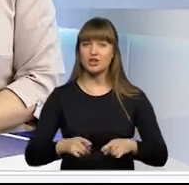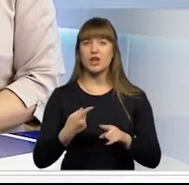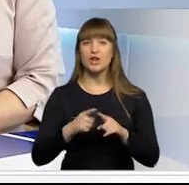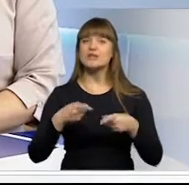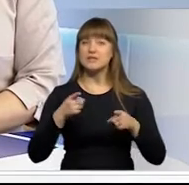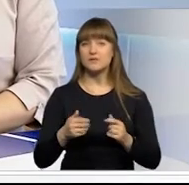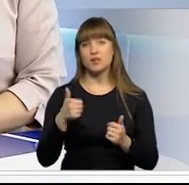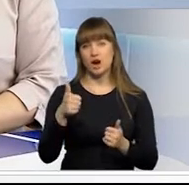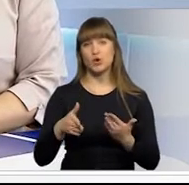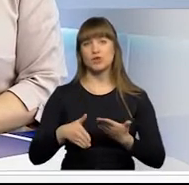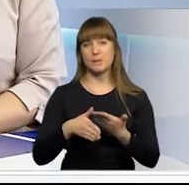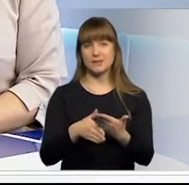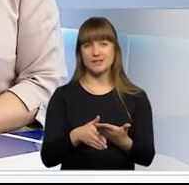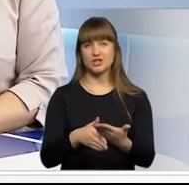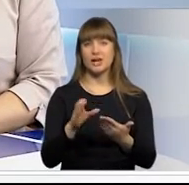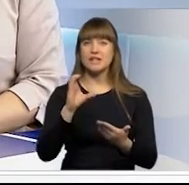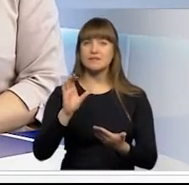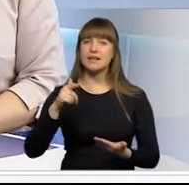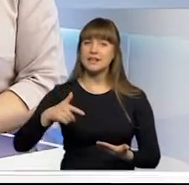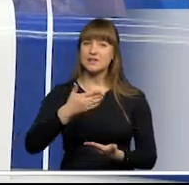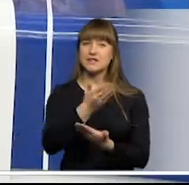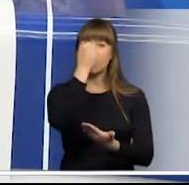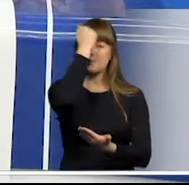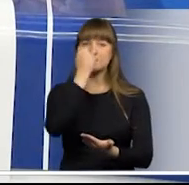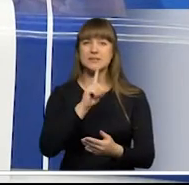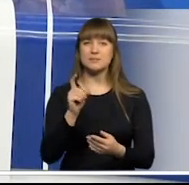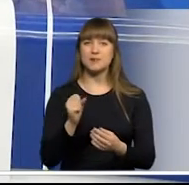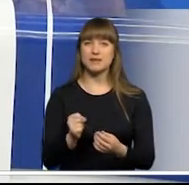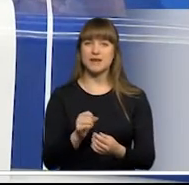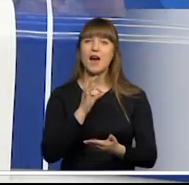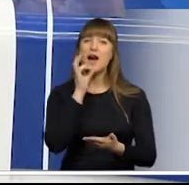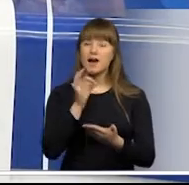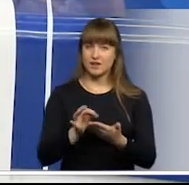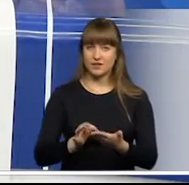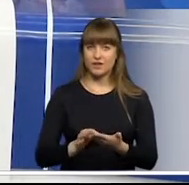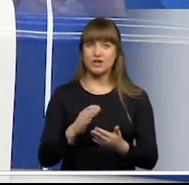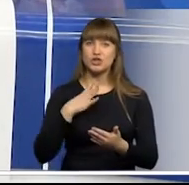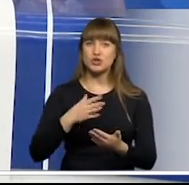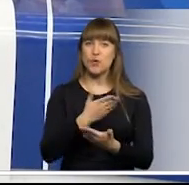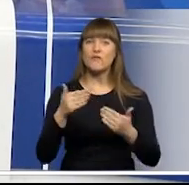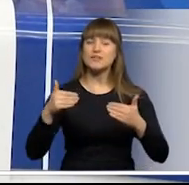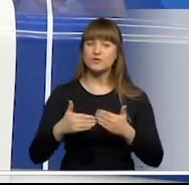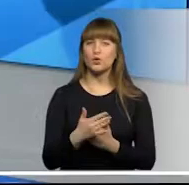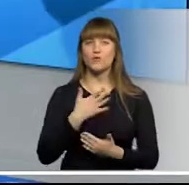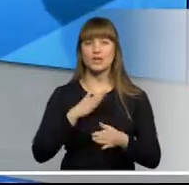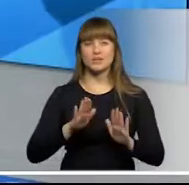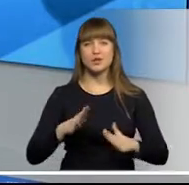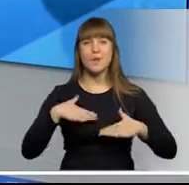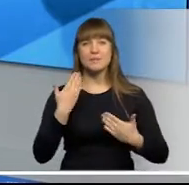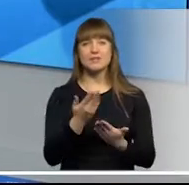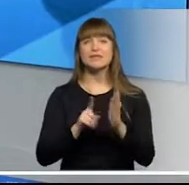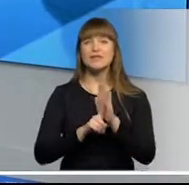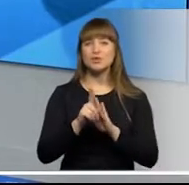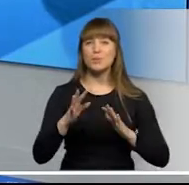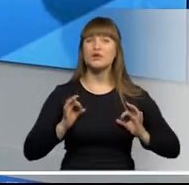за содержательные ответы. Ждем вас вновь в нашей студии и поздравляю вас с наступающим праздником. Спасибо большое. Дорогие друзья, я